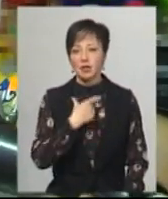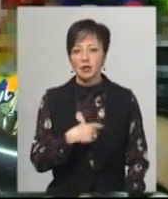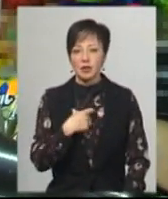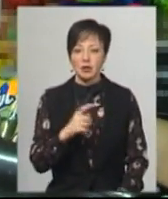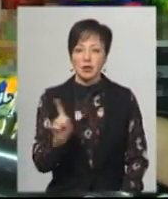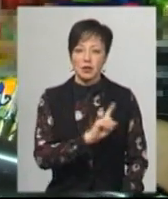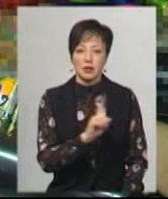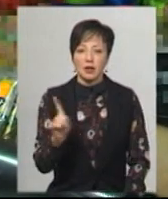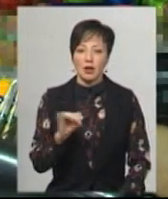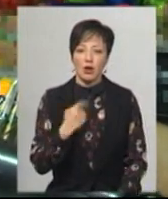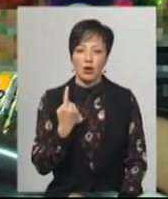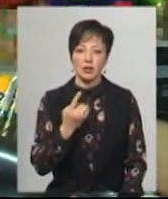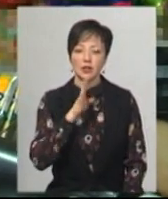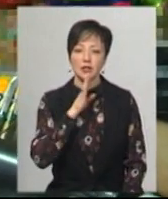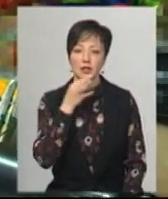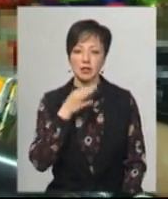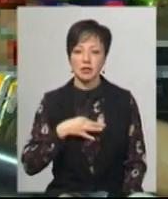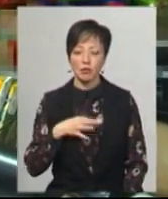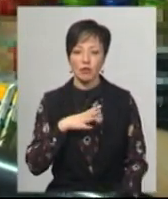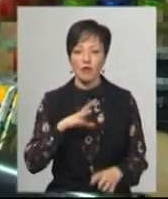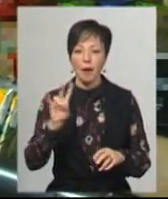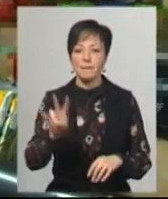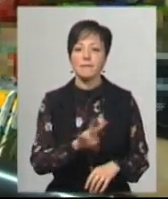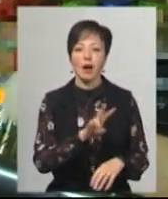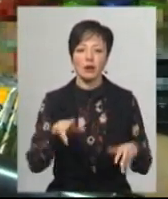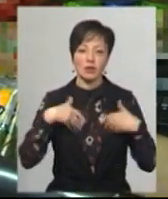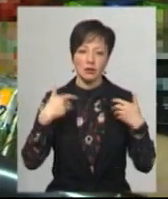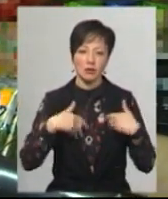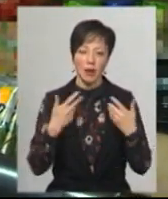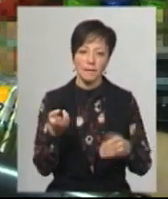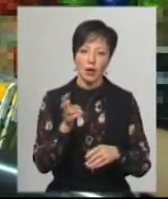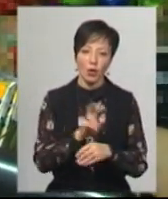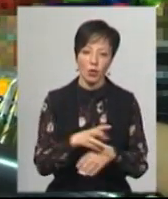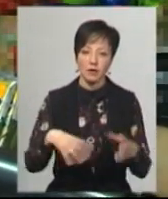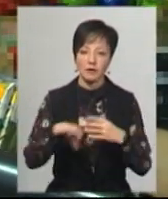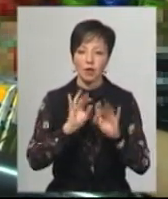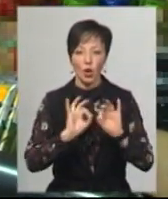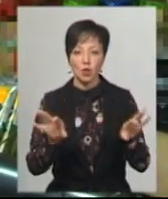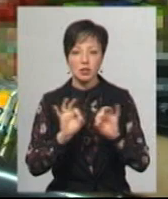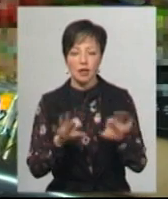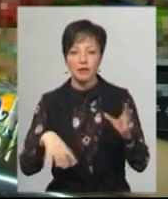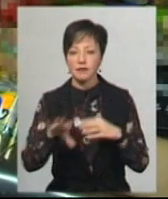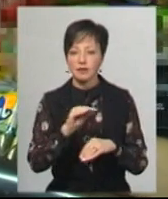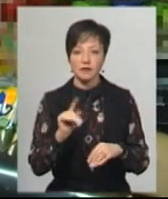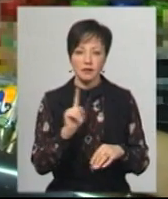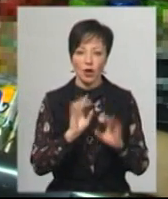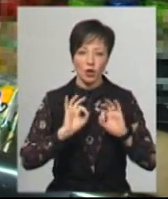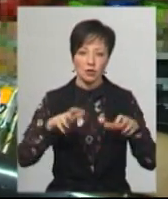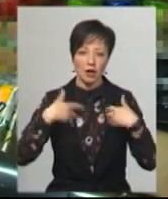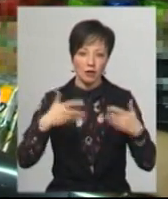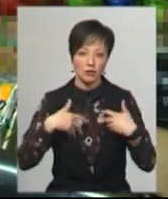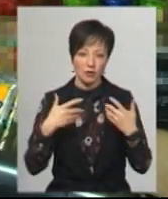тут і казала одна мені жіночка, він був як батюшка на ісповіді. До нього приходили, всі розказували, всі розказували